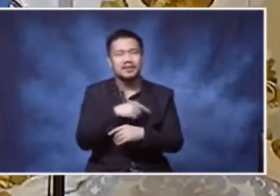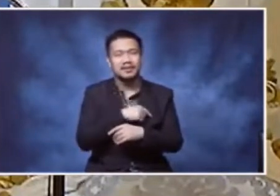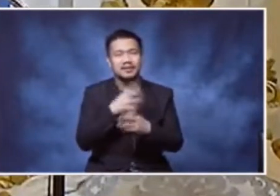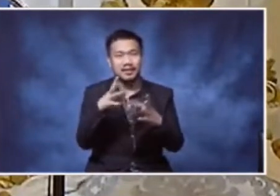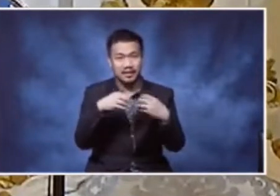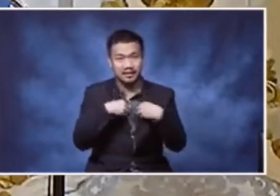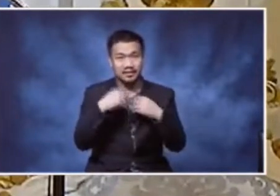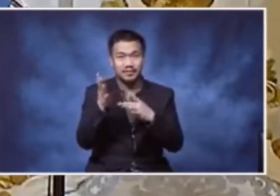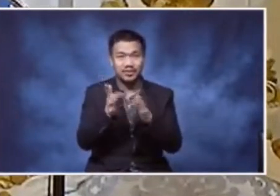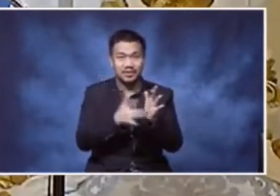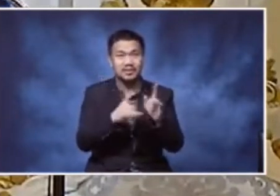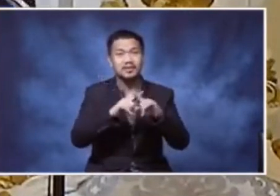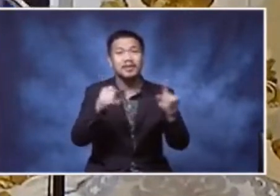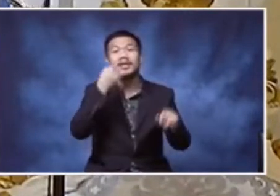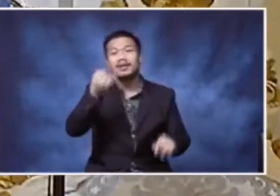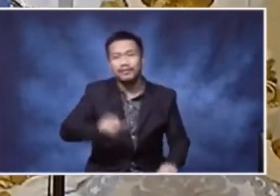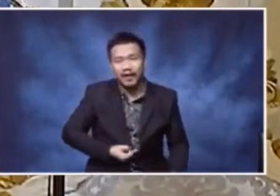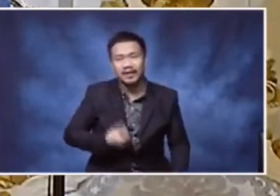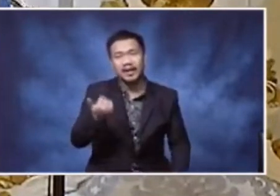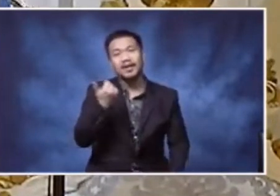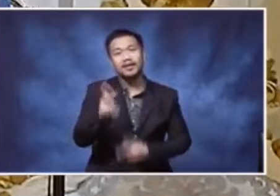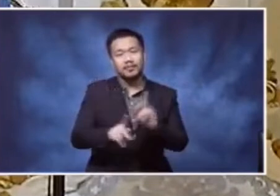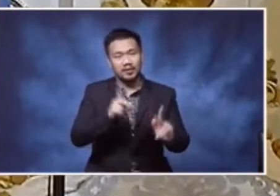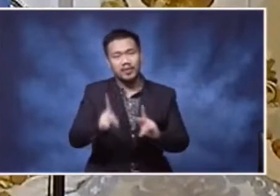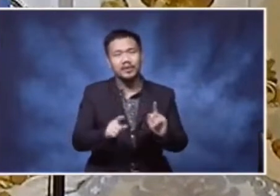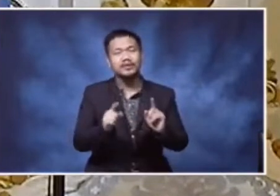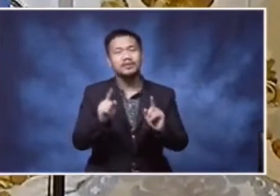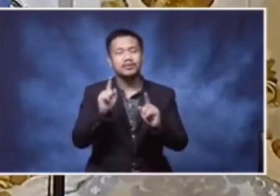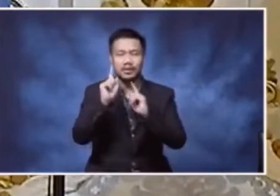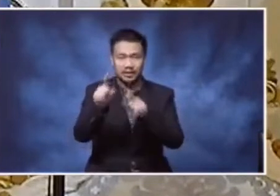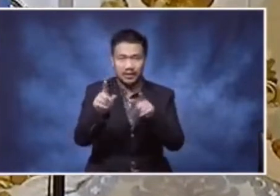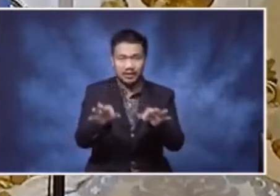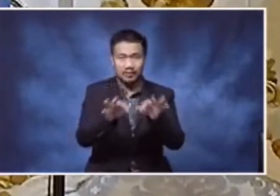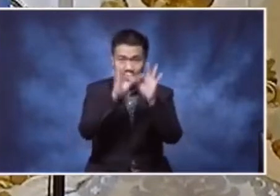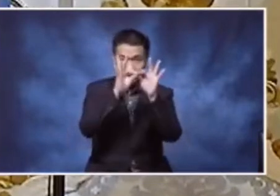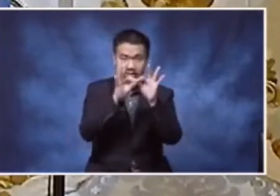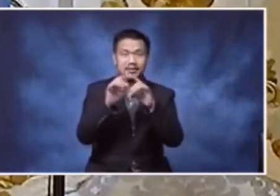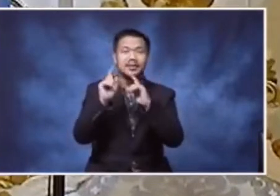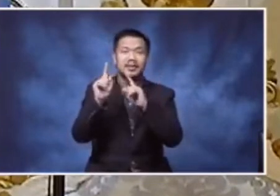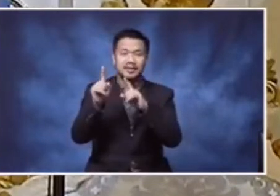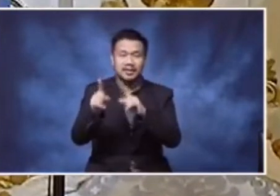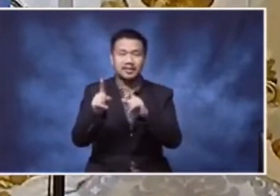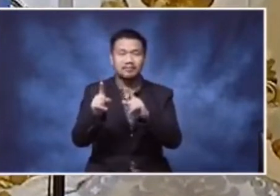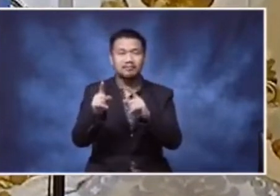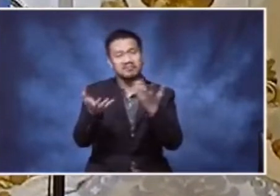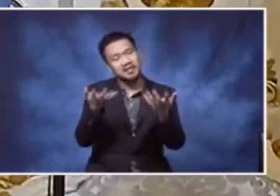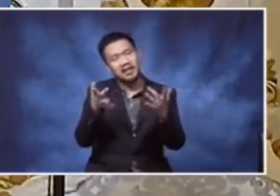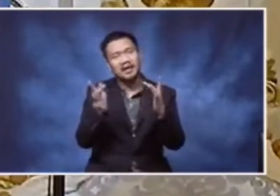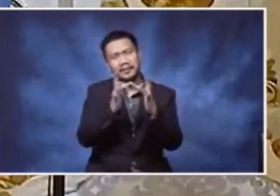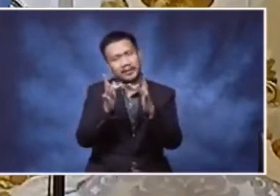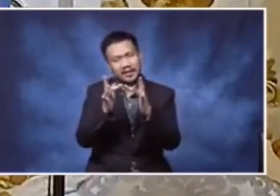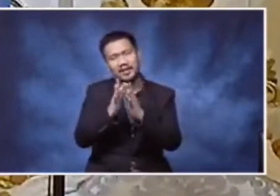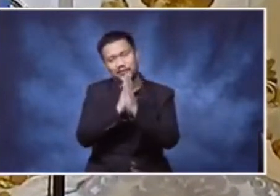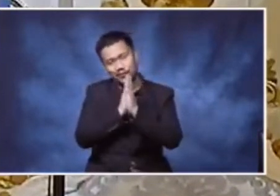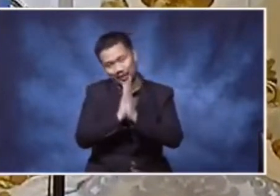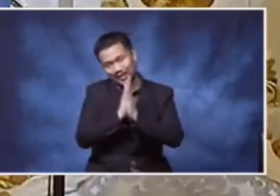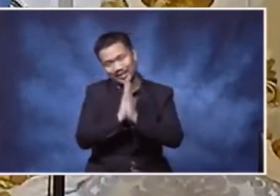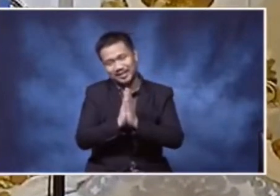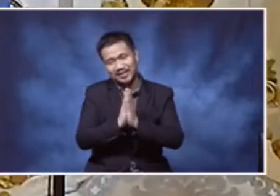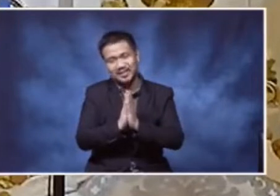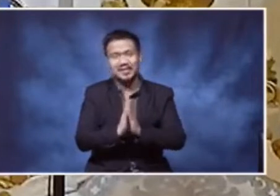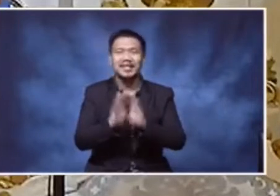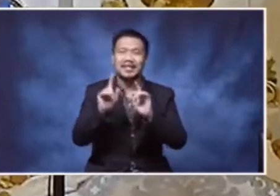iba. Sumama sa atin sa Misa, sumama sa atin sa ating online na pagdadasal,